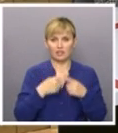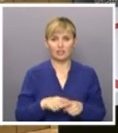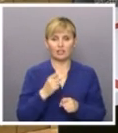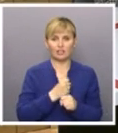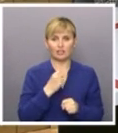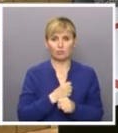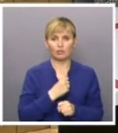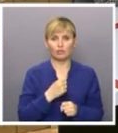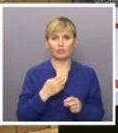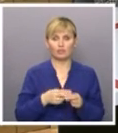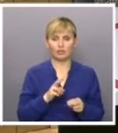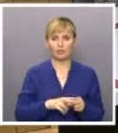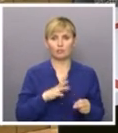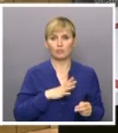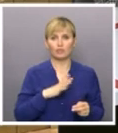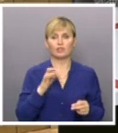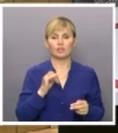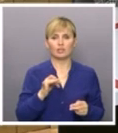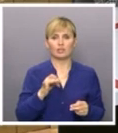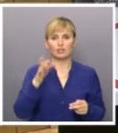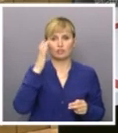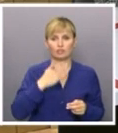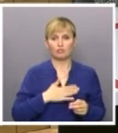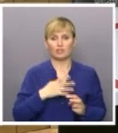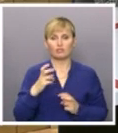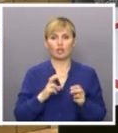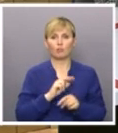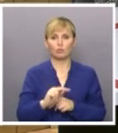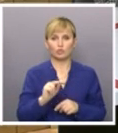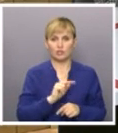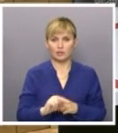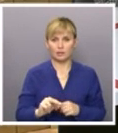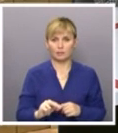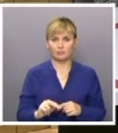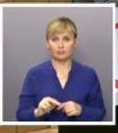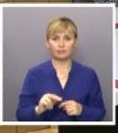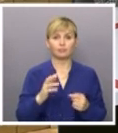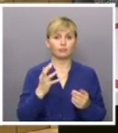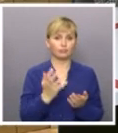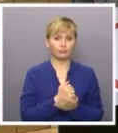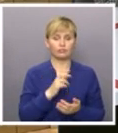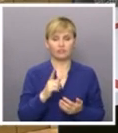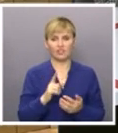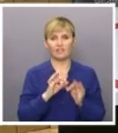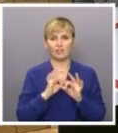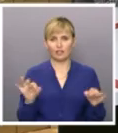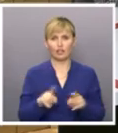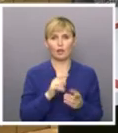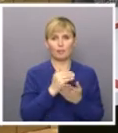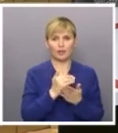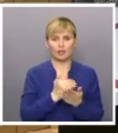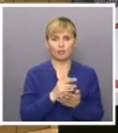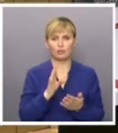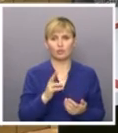разработаны были в этом госрыбцентре, и помочь нашим фермерам вот именно обучиться. То есть, ну, получилась бы великолепная такая программа, но вот,